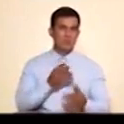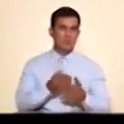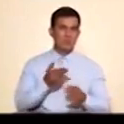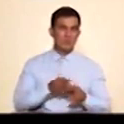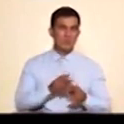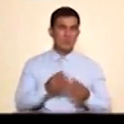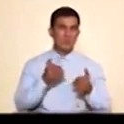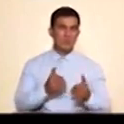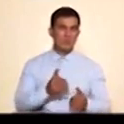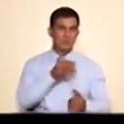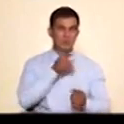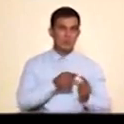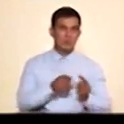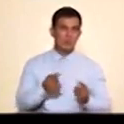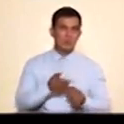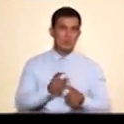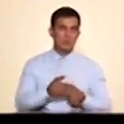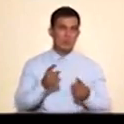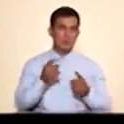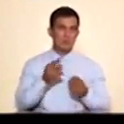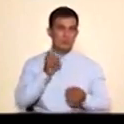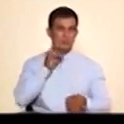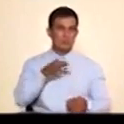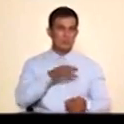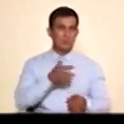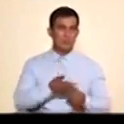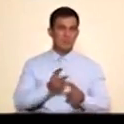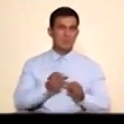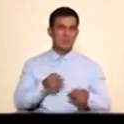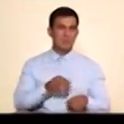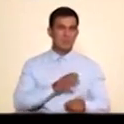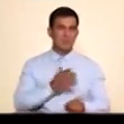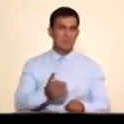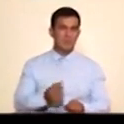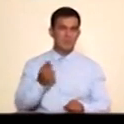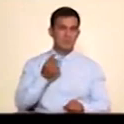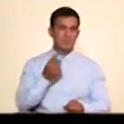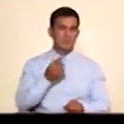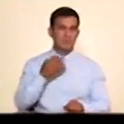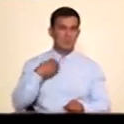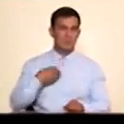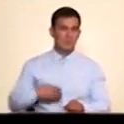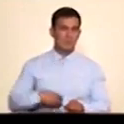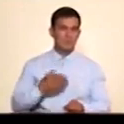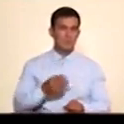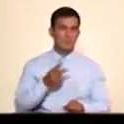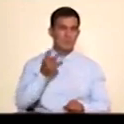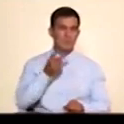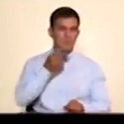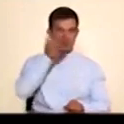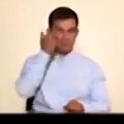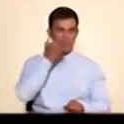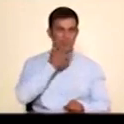hozirgi 3 yirik davlatlarni yuzaga kelishiga asos bo'lgan. Birinchisi Fransiya, ikkinchisi